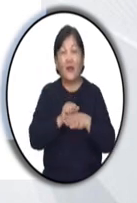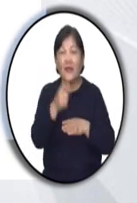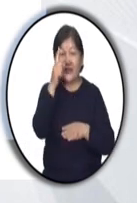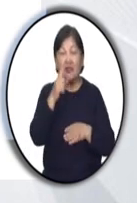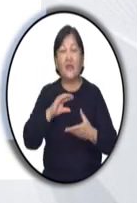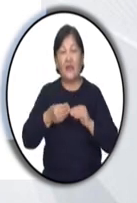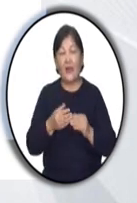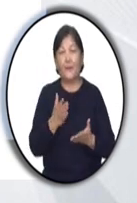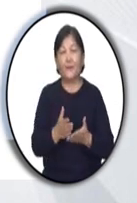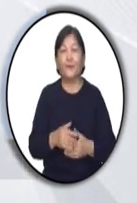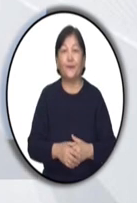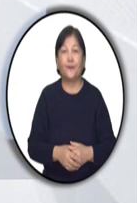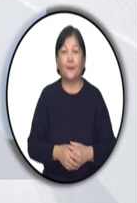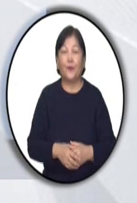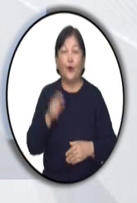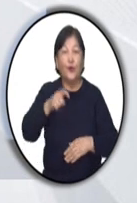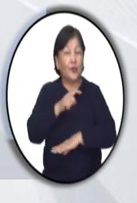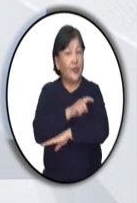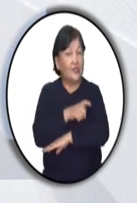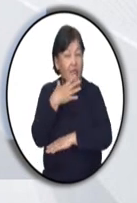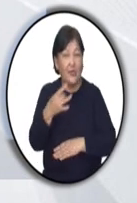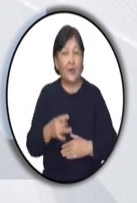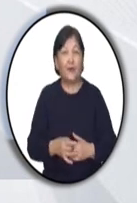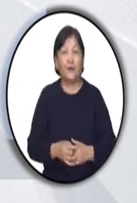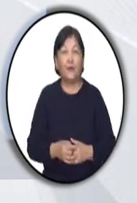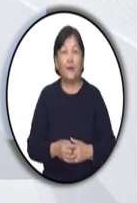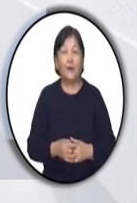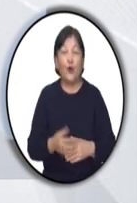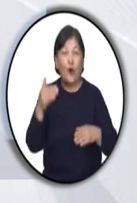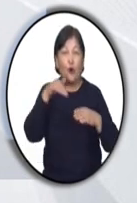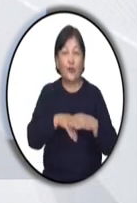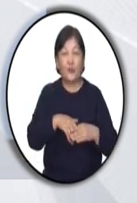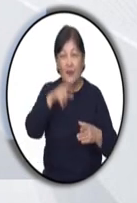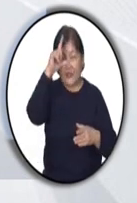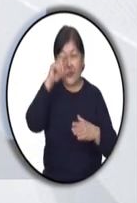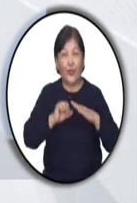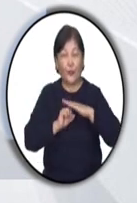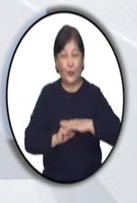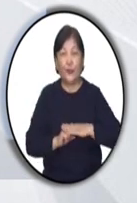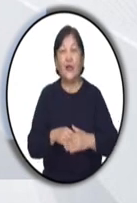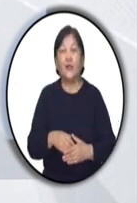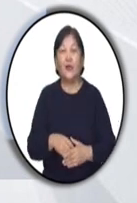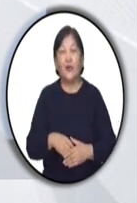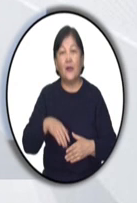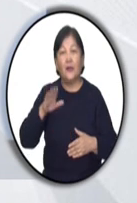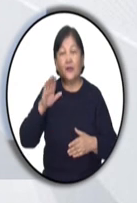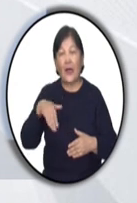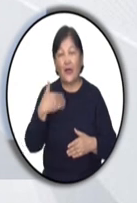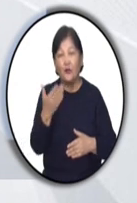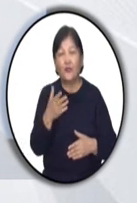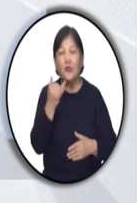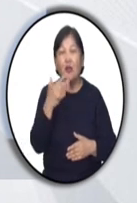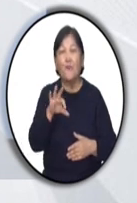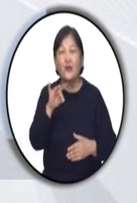За ингээд хичээлээ баттгаад бүгдээрээ дараах дасгалыг ажиллая. За өнөөдрийн хичээл дээр олсон мэдлэг дээрээ